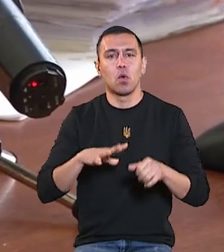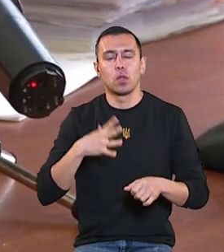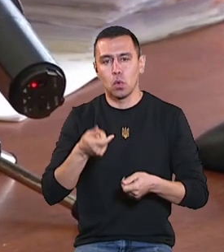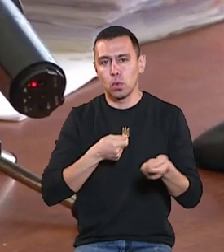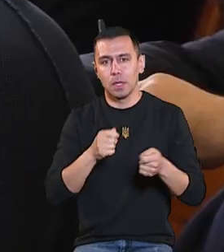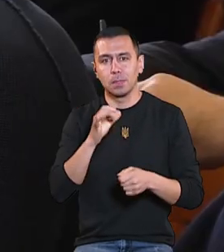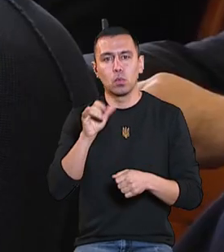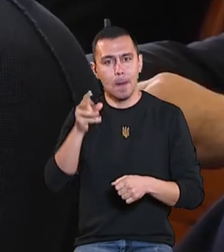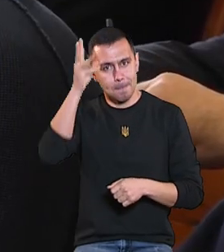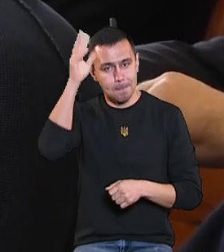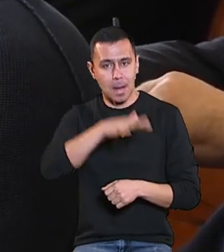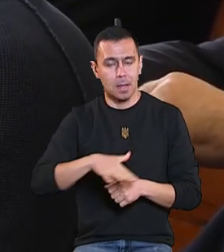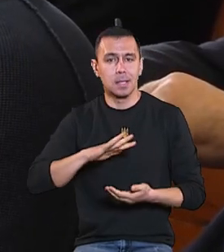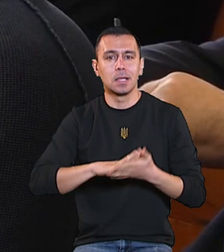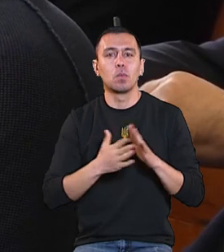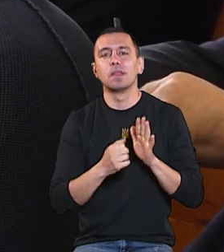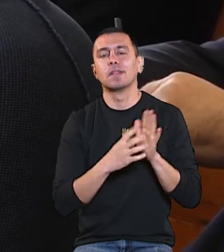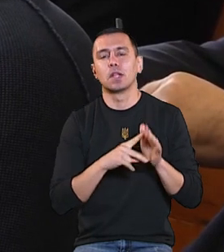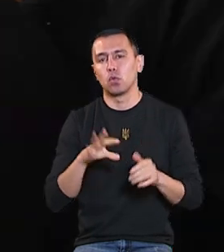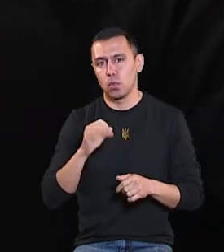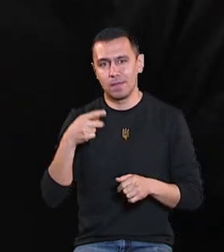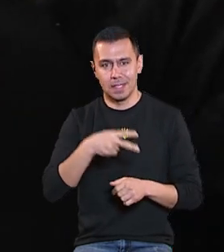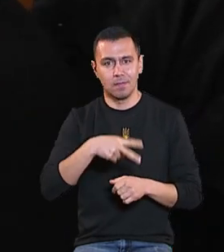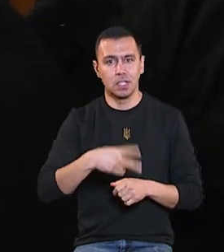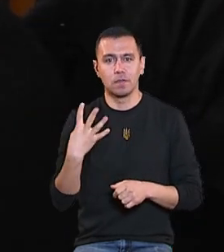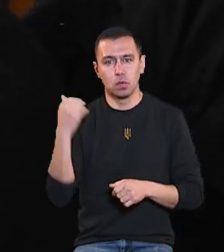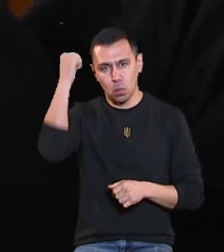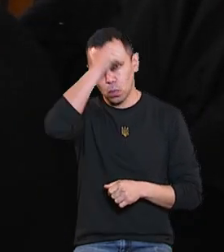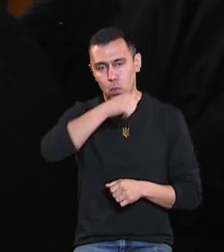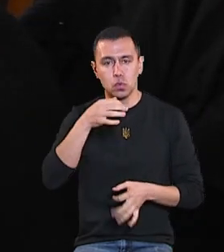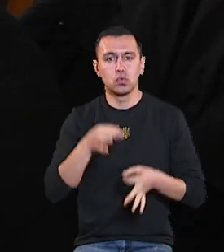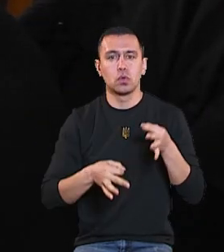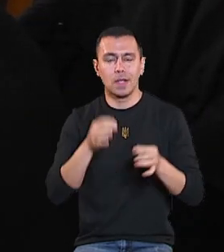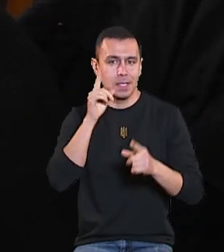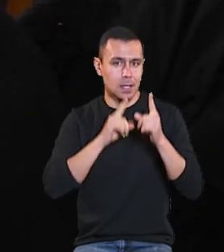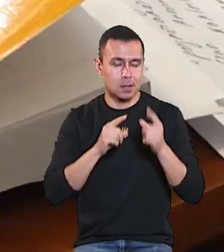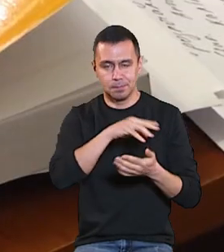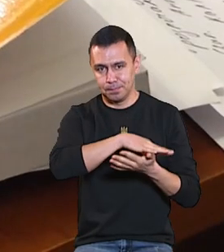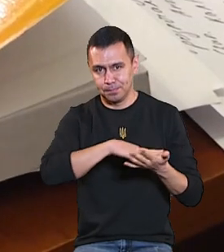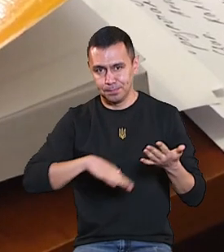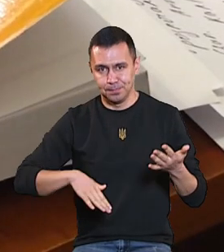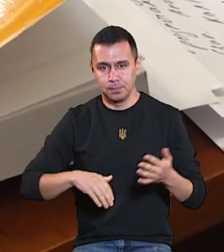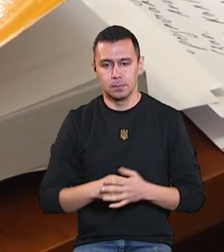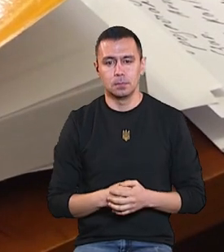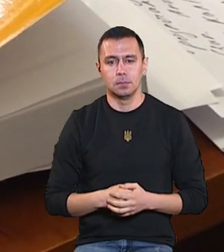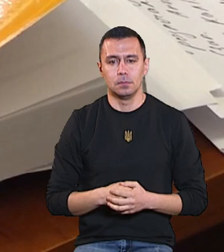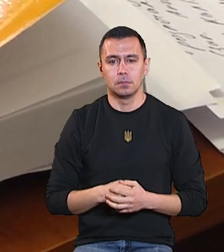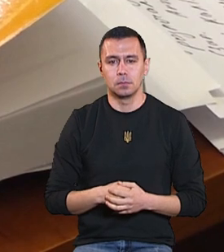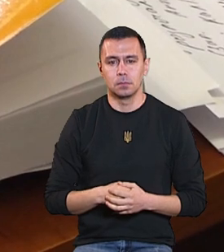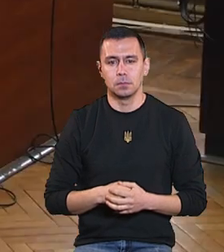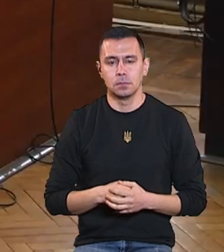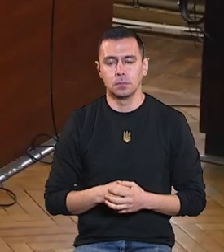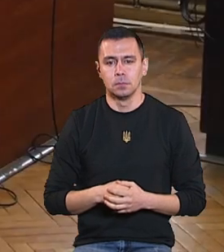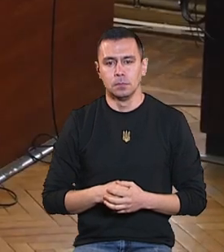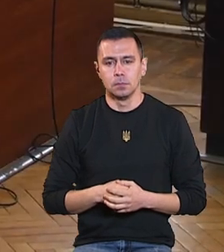управління СБУ Хмельниччини. Станом на 19 лютого 2024 року судові засідання тривають. Дарина Денисенко, Іван Мовчан,